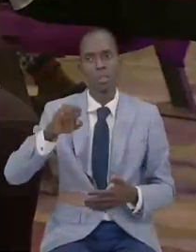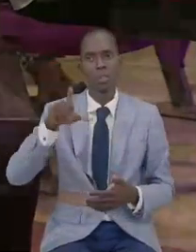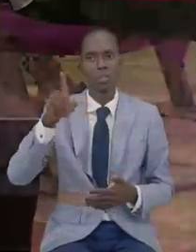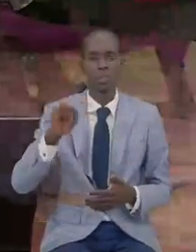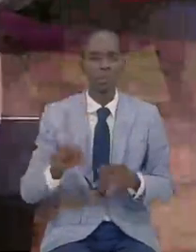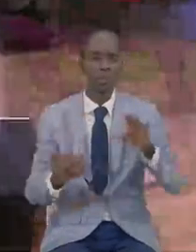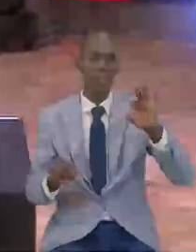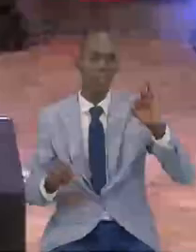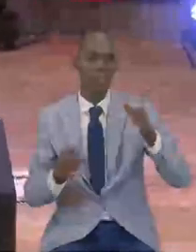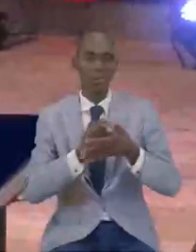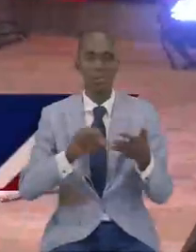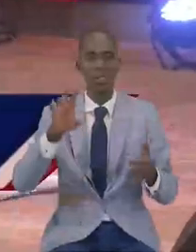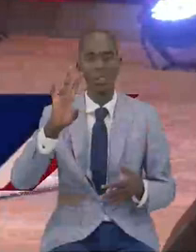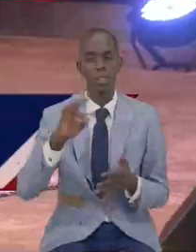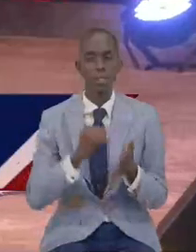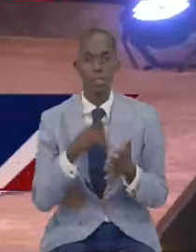19.